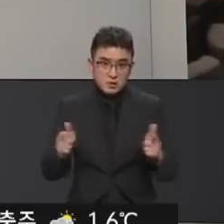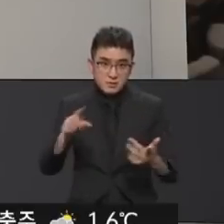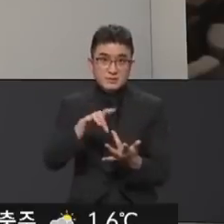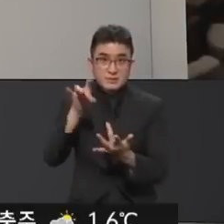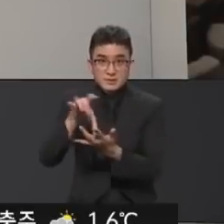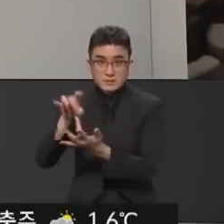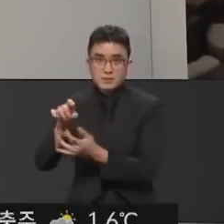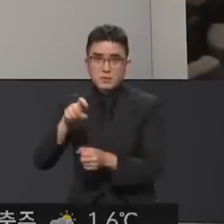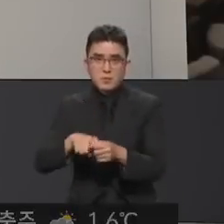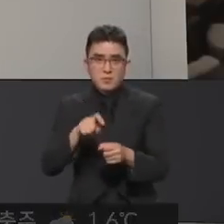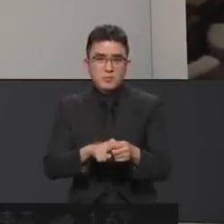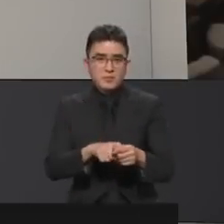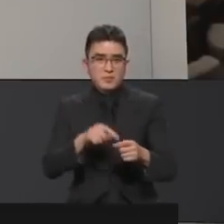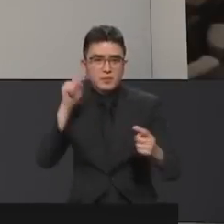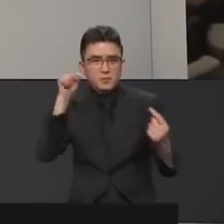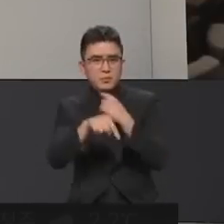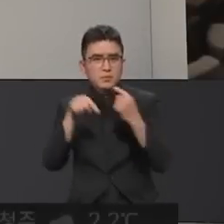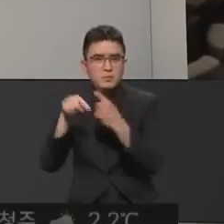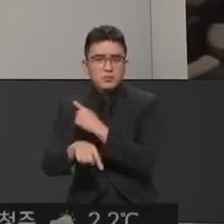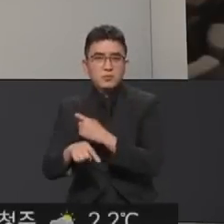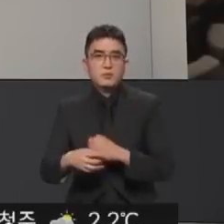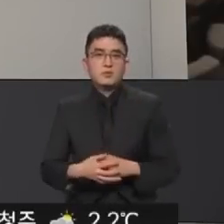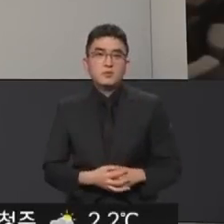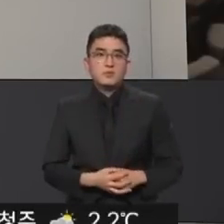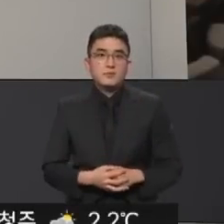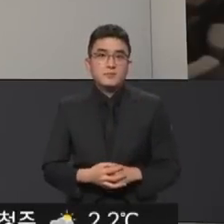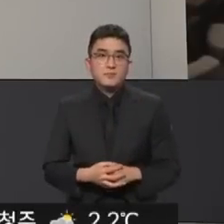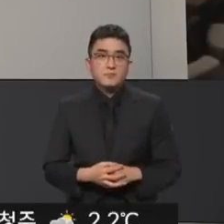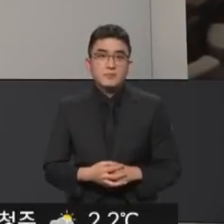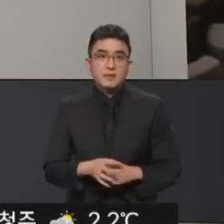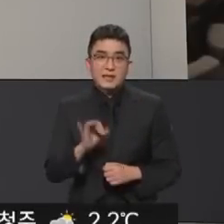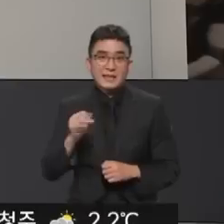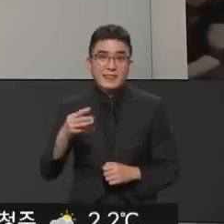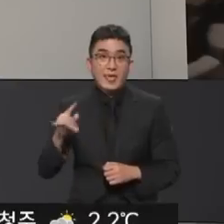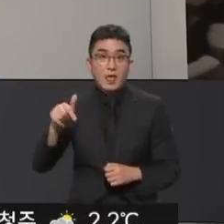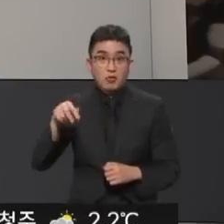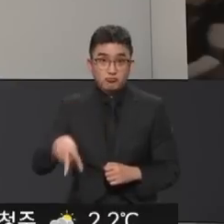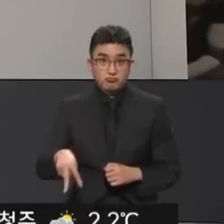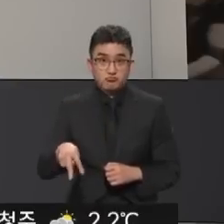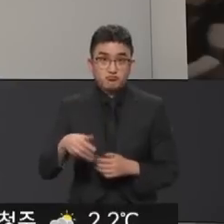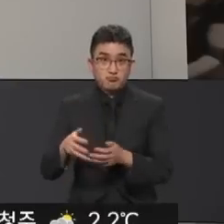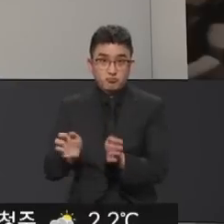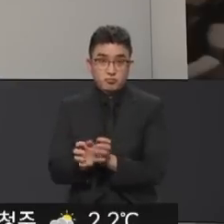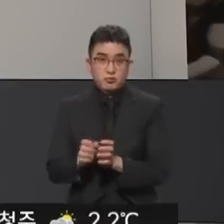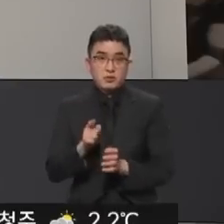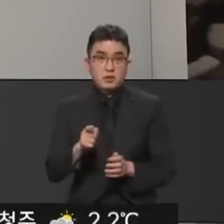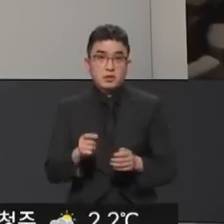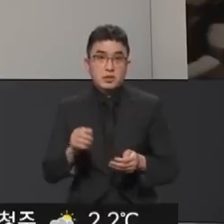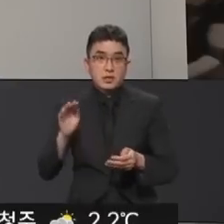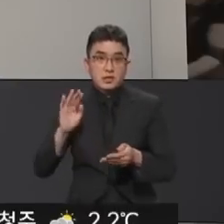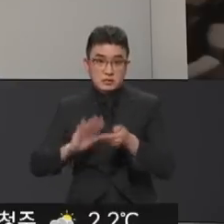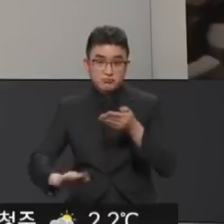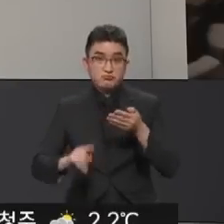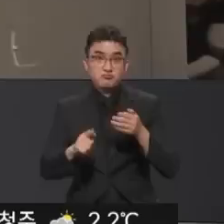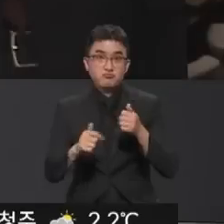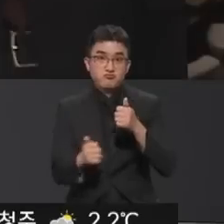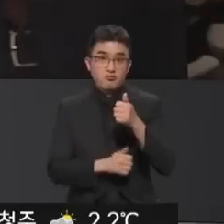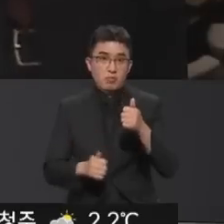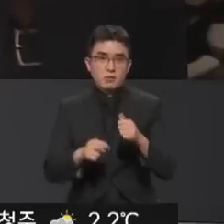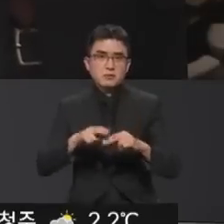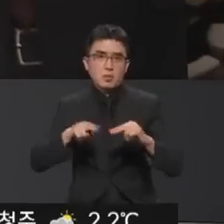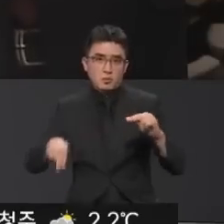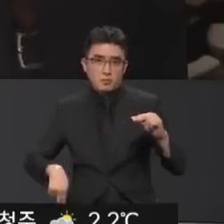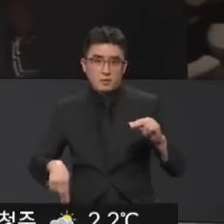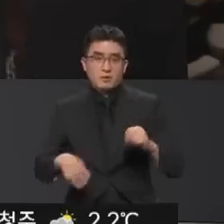이태규 의원이 입각 의사가 전혀 없다면서 어느 날 인수위원을 전격 사퇴를 했었죠. 이후에